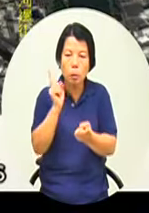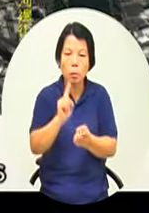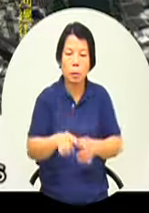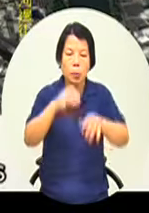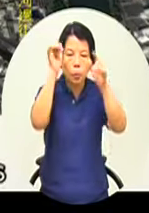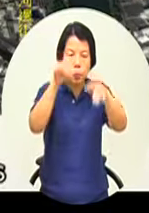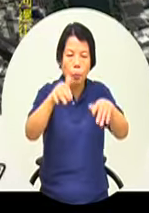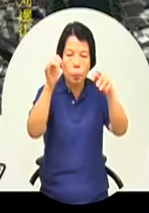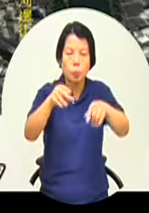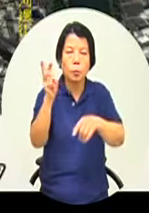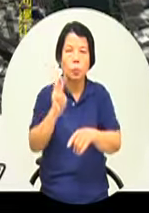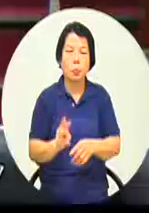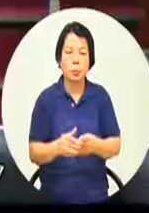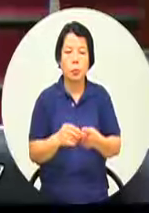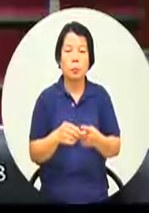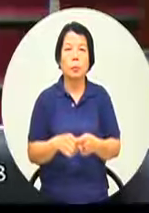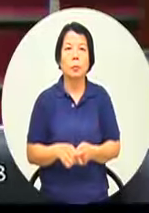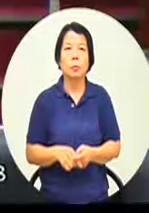水？